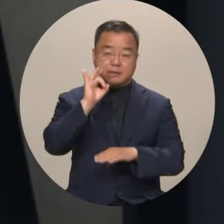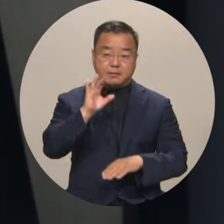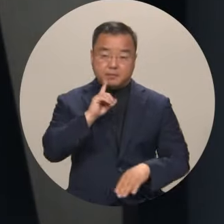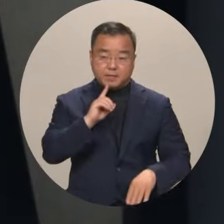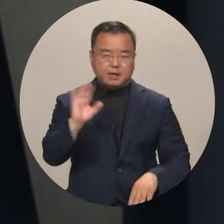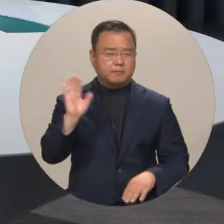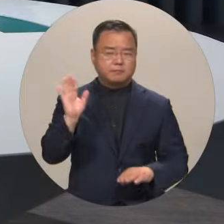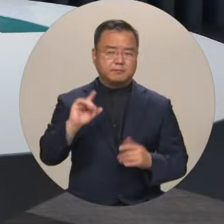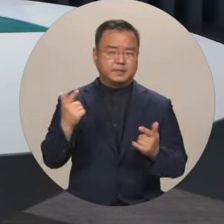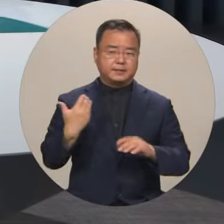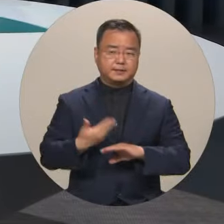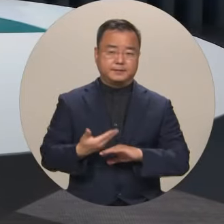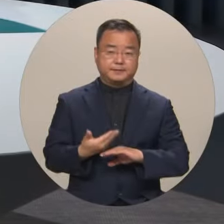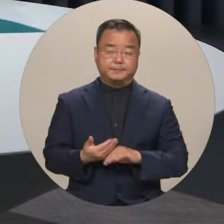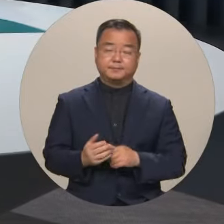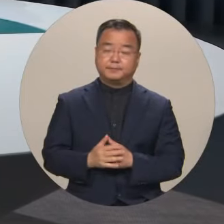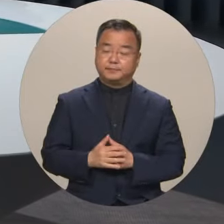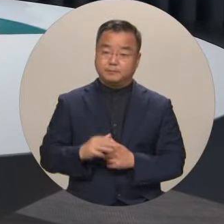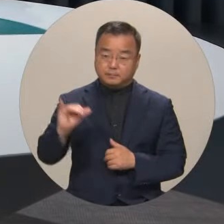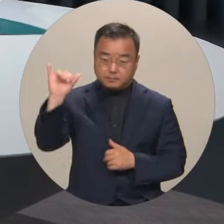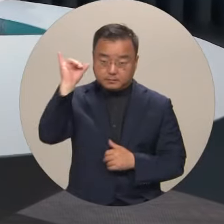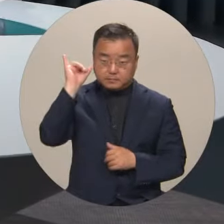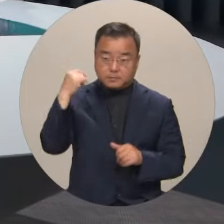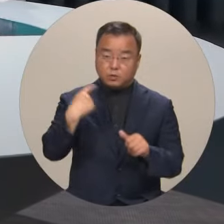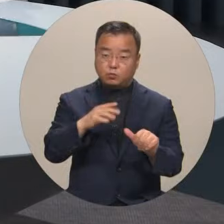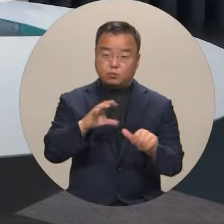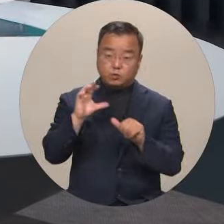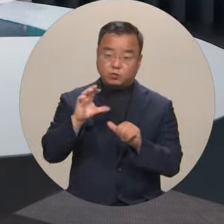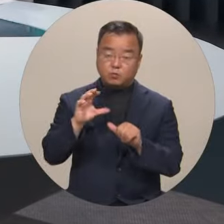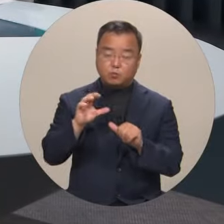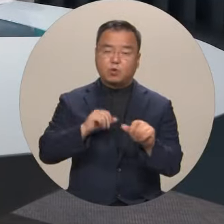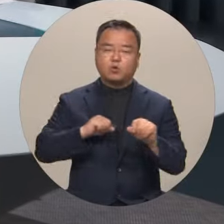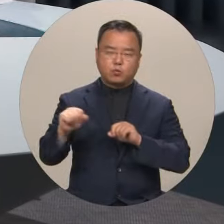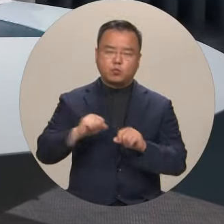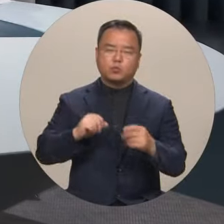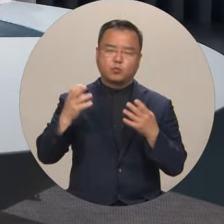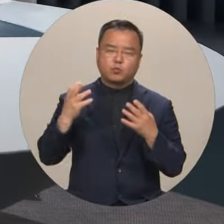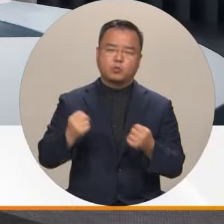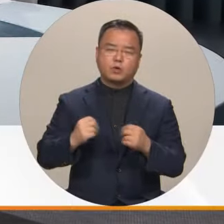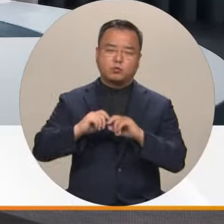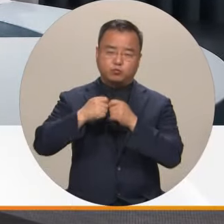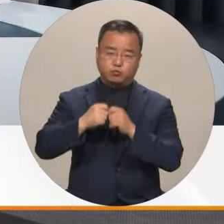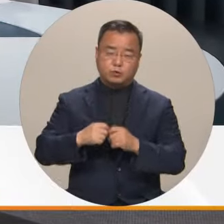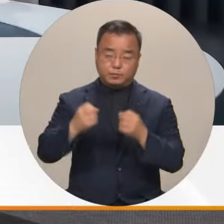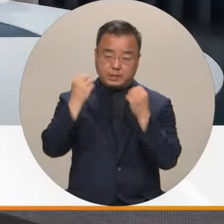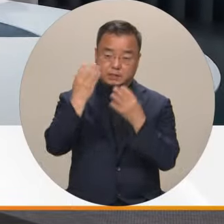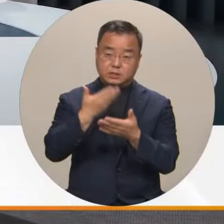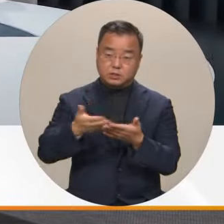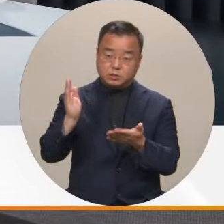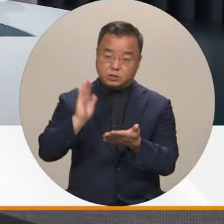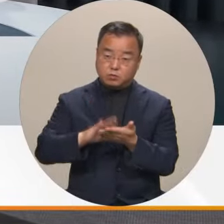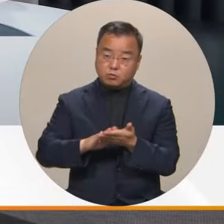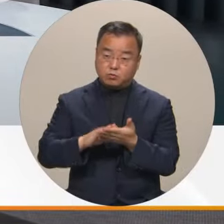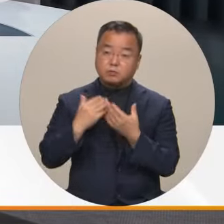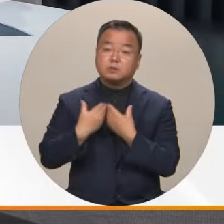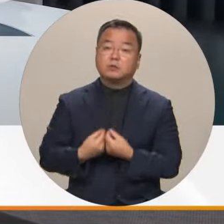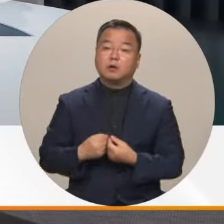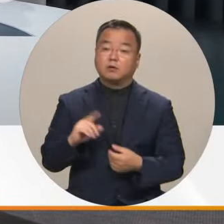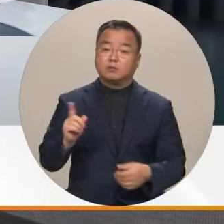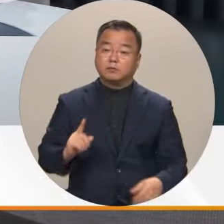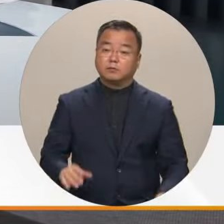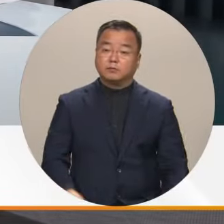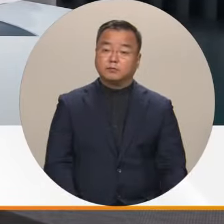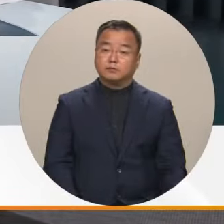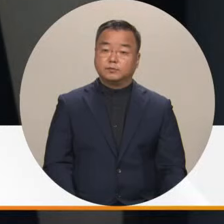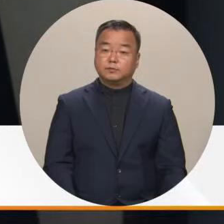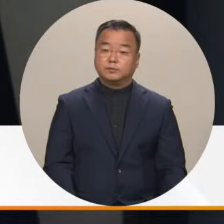아닙니다네 인공지능을 교육에 접목하는 노력도 활발한데 구체적인 혁신 사례가 있을까요네 이제 그